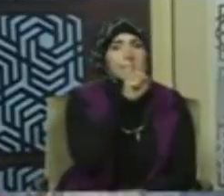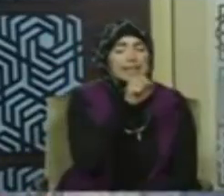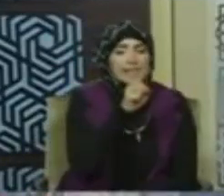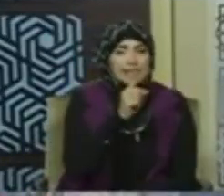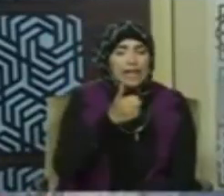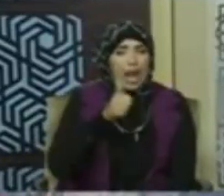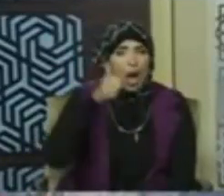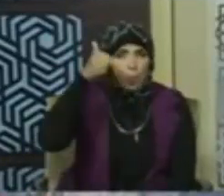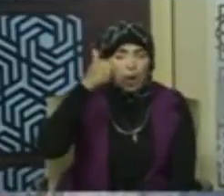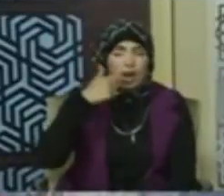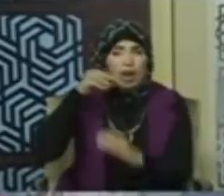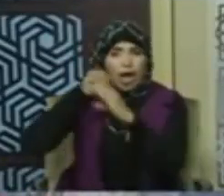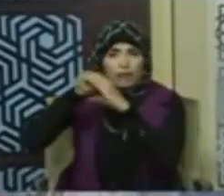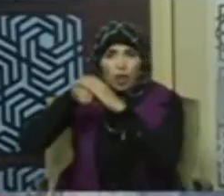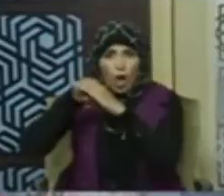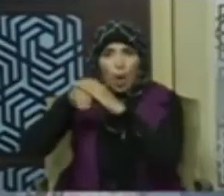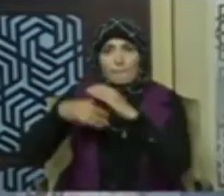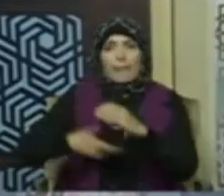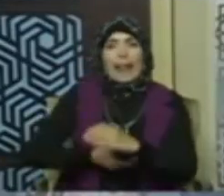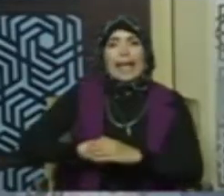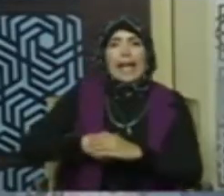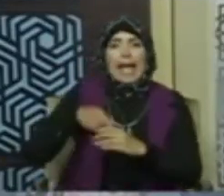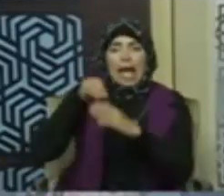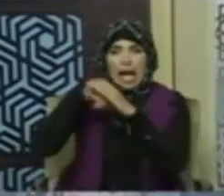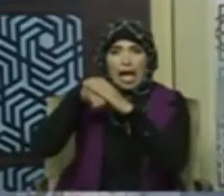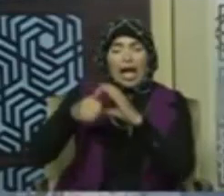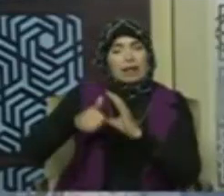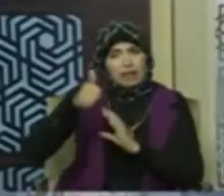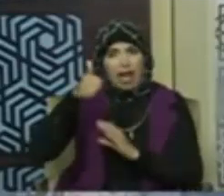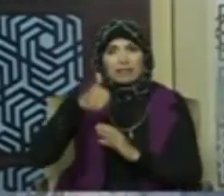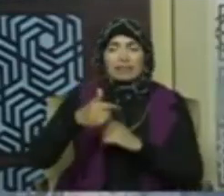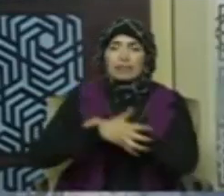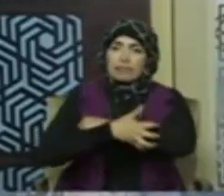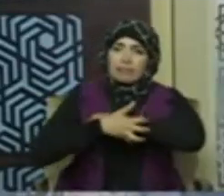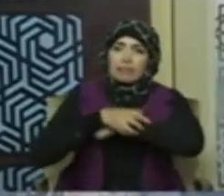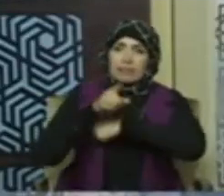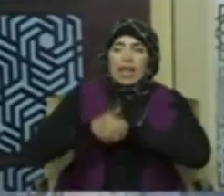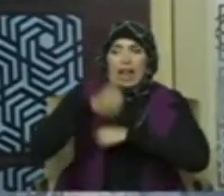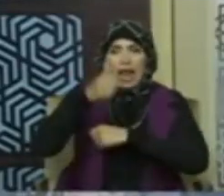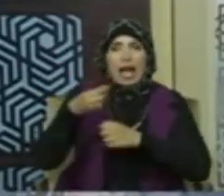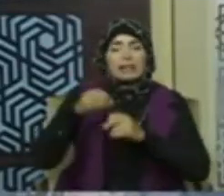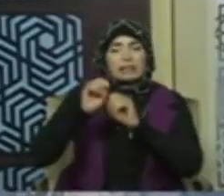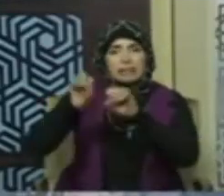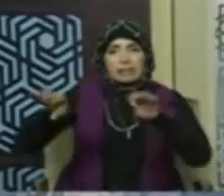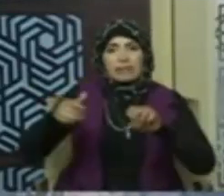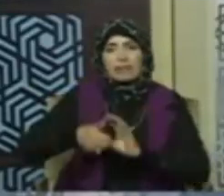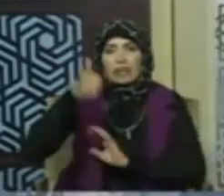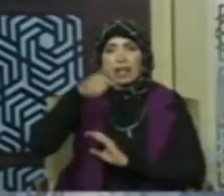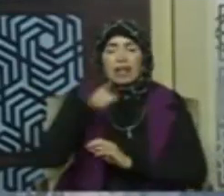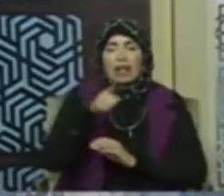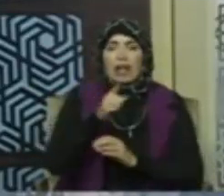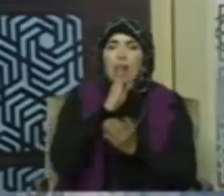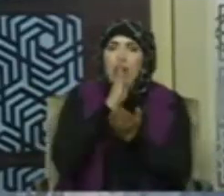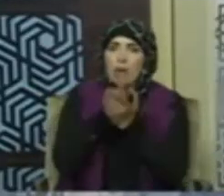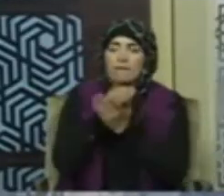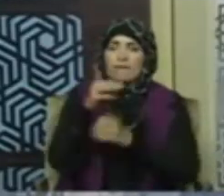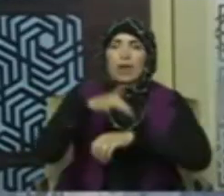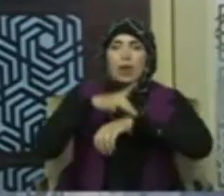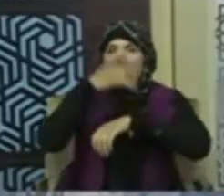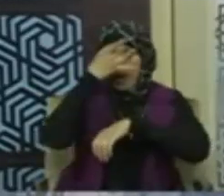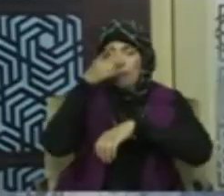الجائع وكساء العاري ومداواة المريض والوفاء بخدمة